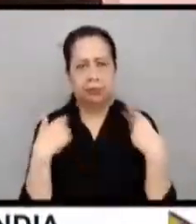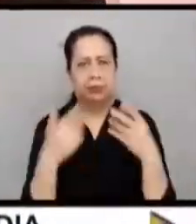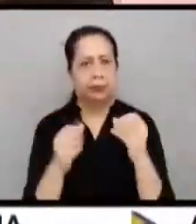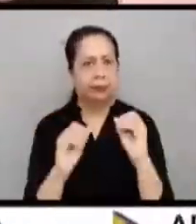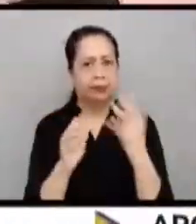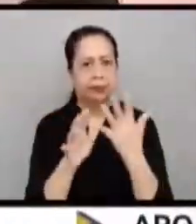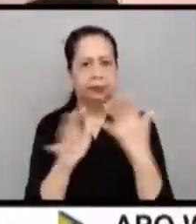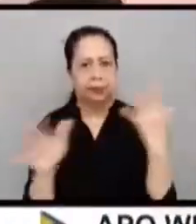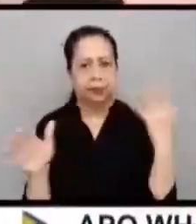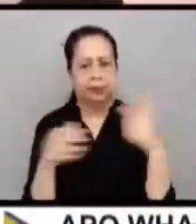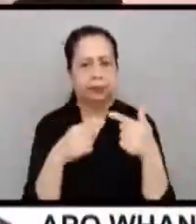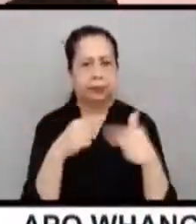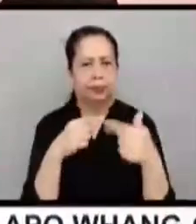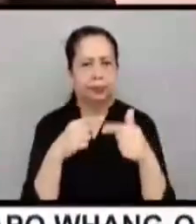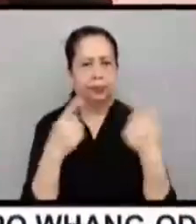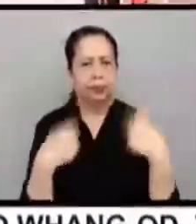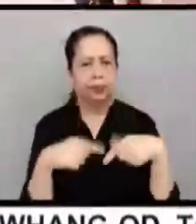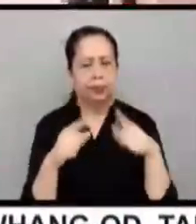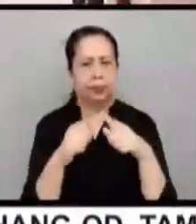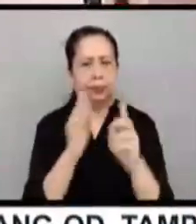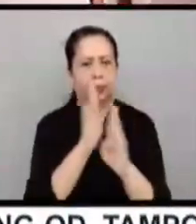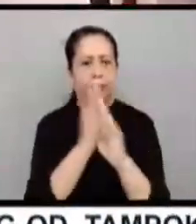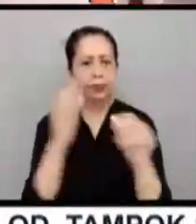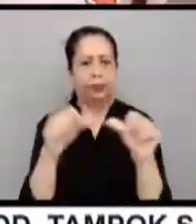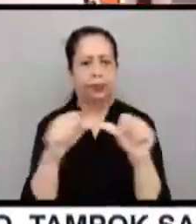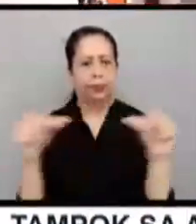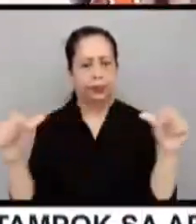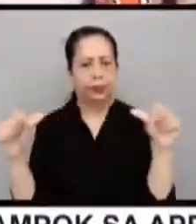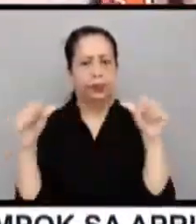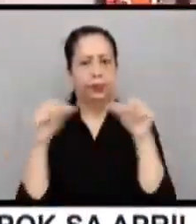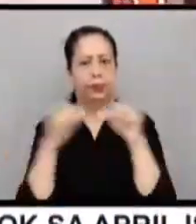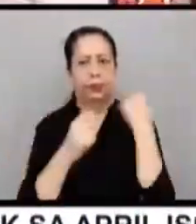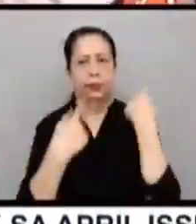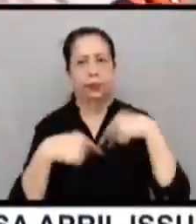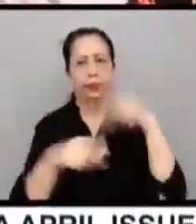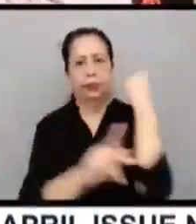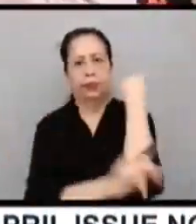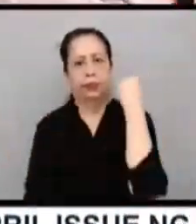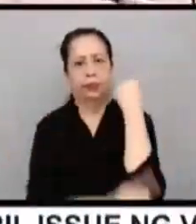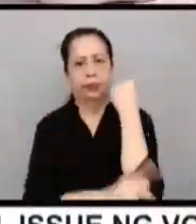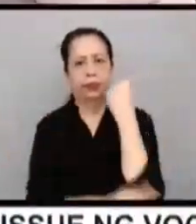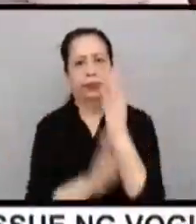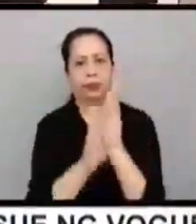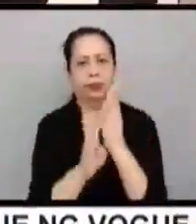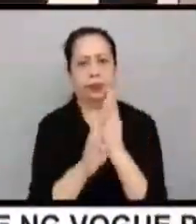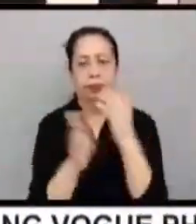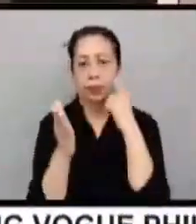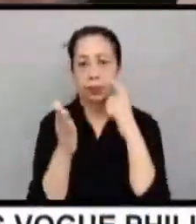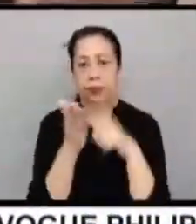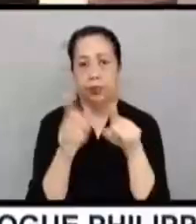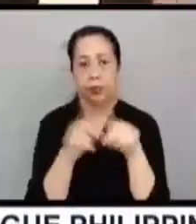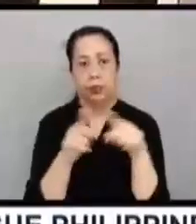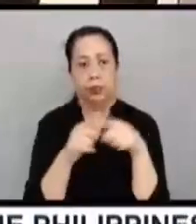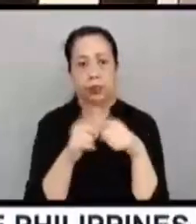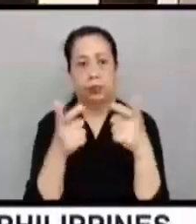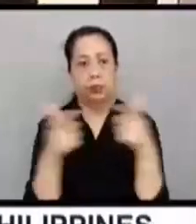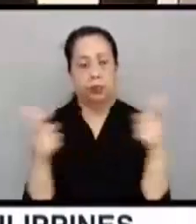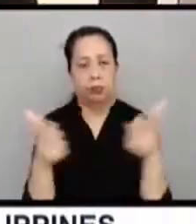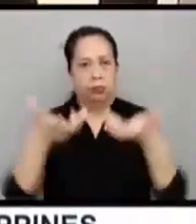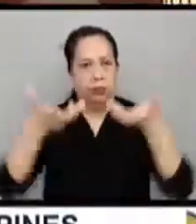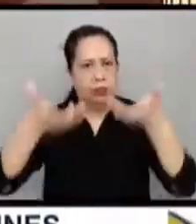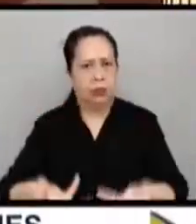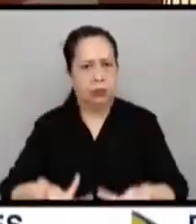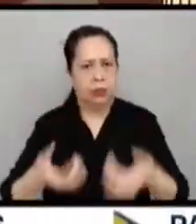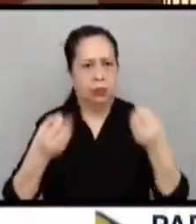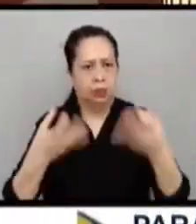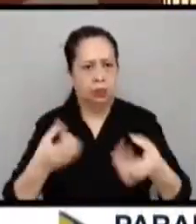mga gate papunta sa mga bus area ng provincial buses. Kapansin-pansin din ang mga malalaking bagahe na dala ng